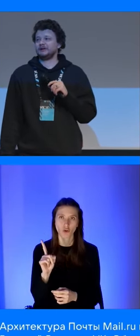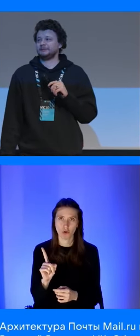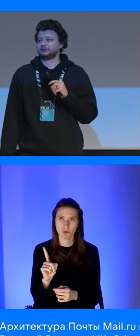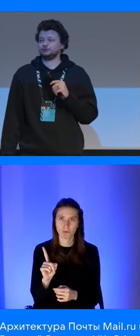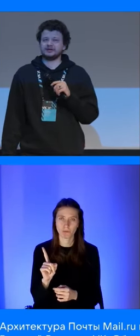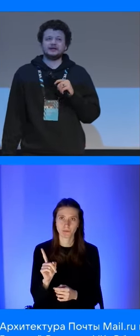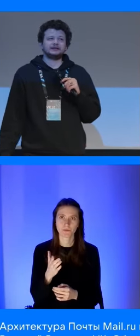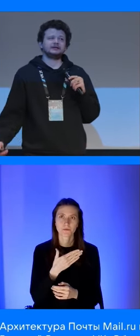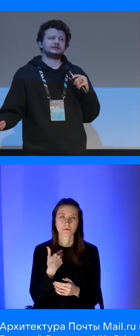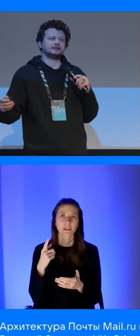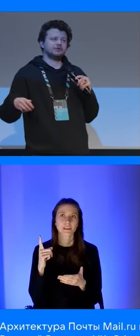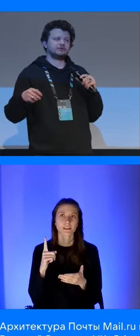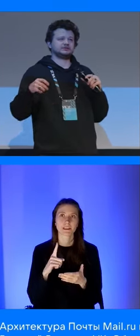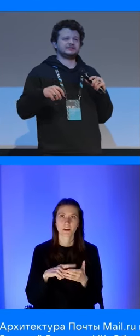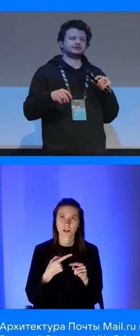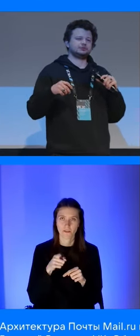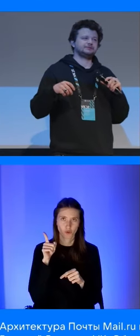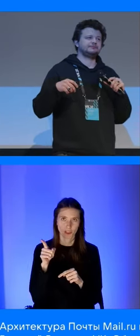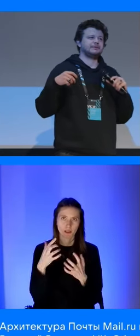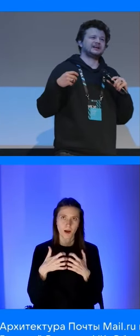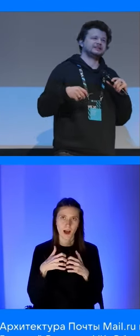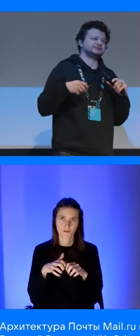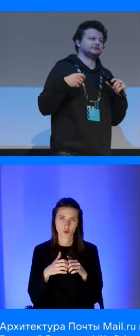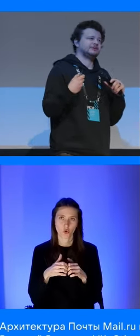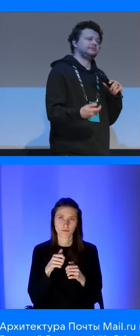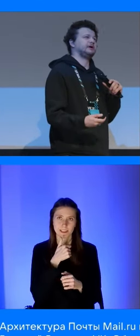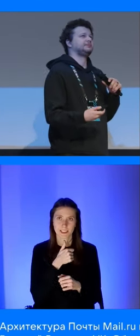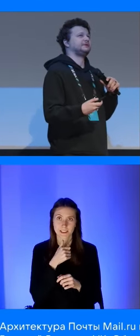мы доверяем этой штуке. И такого рода тесты очень